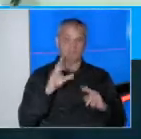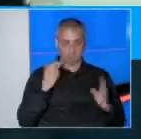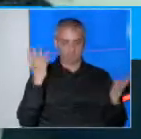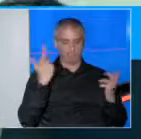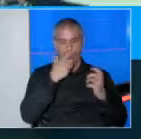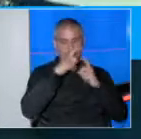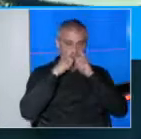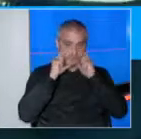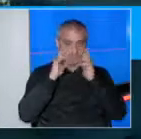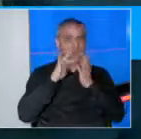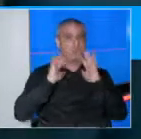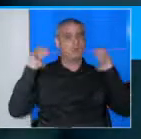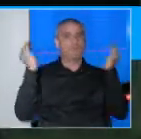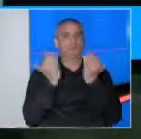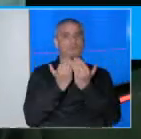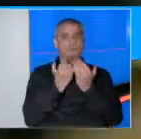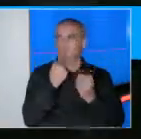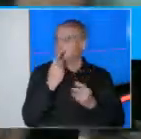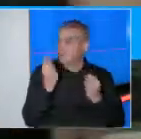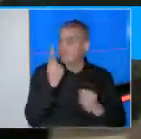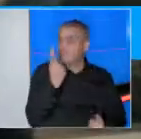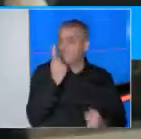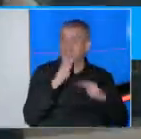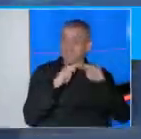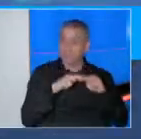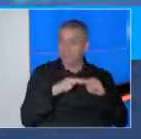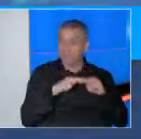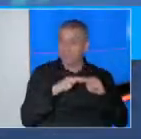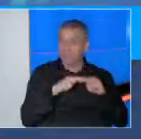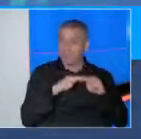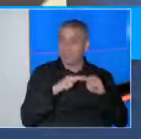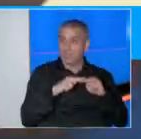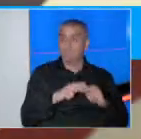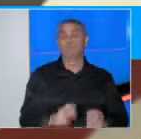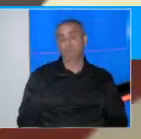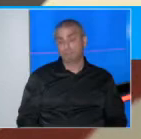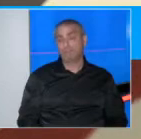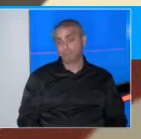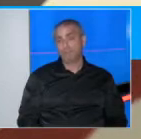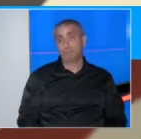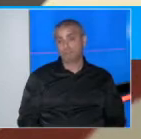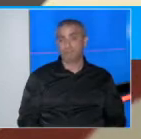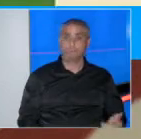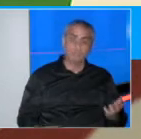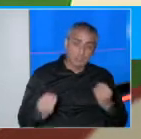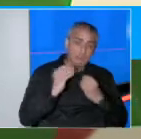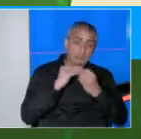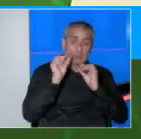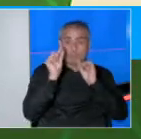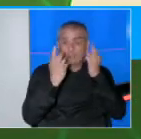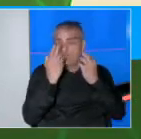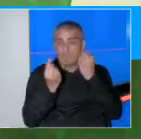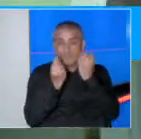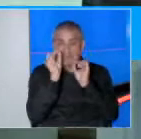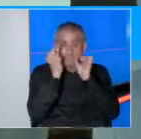המסכות במקומות הסגורים. למעשה זה הדבר היחיד שנשאר. כן, בגדול יש עוד כמה